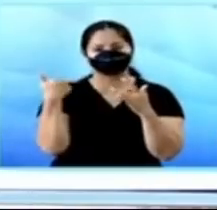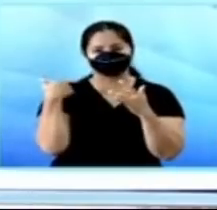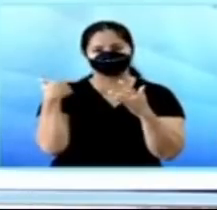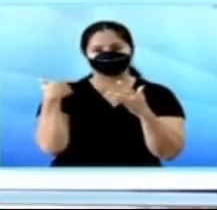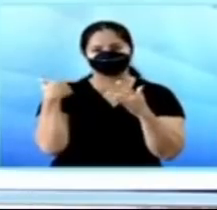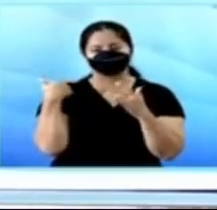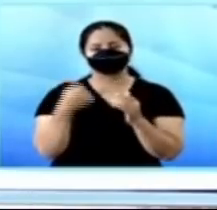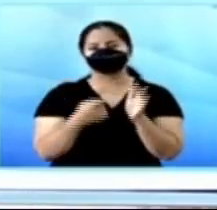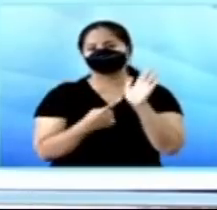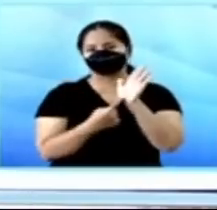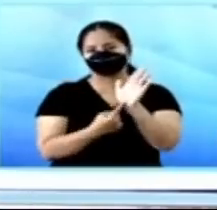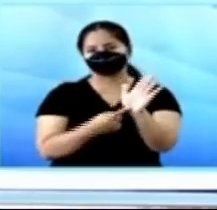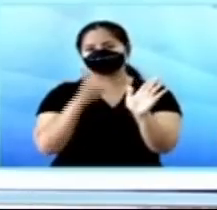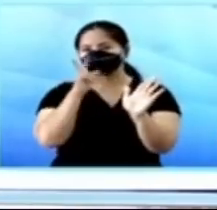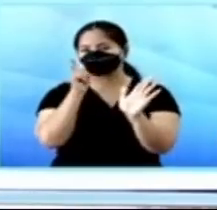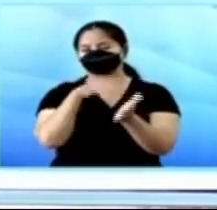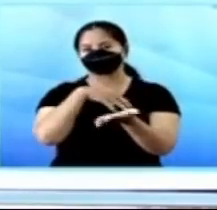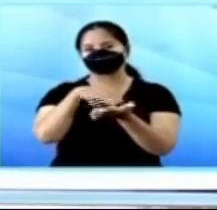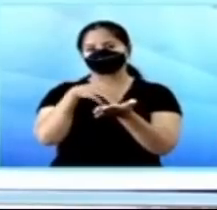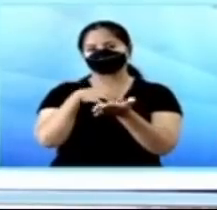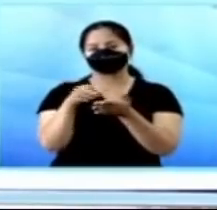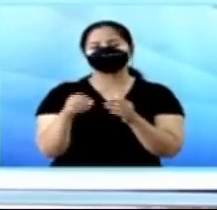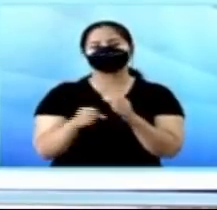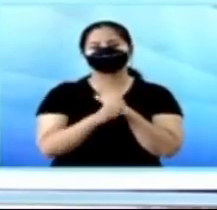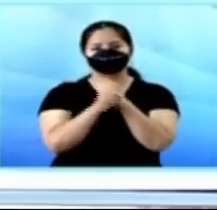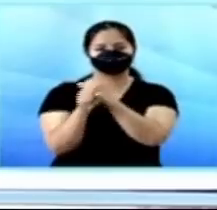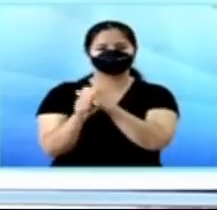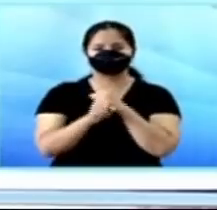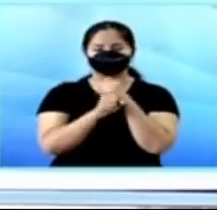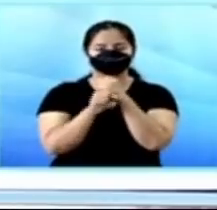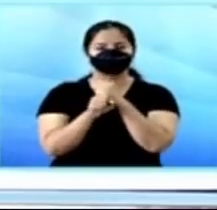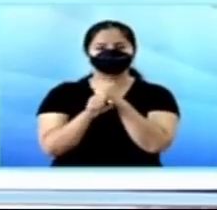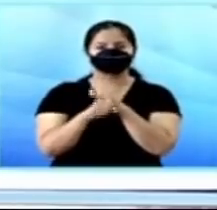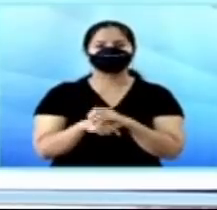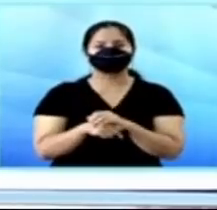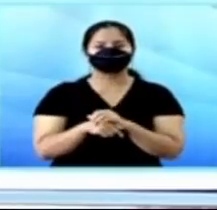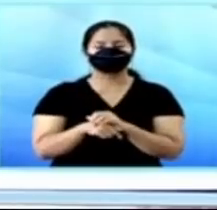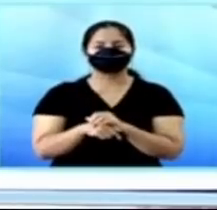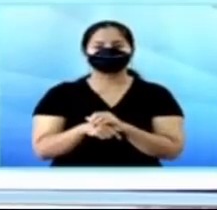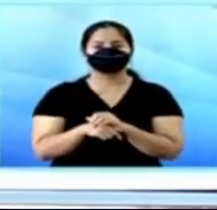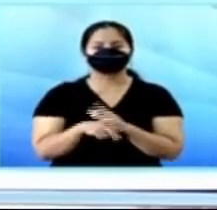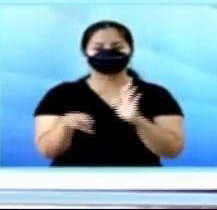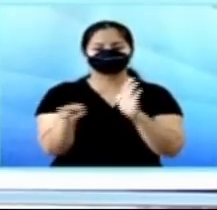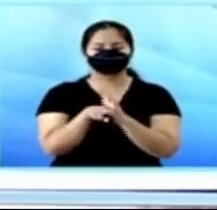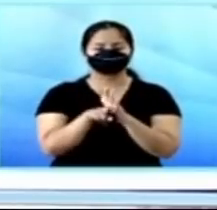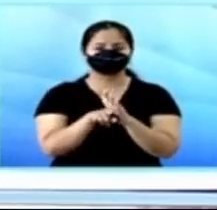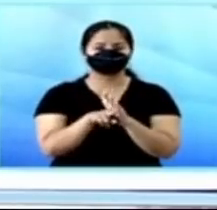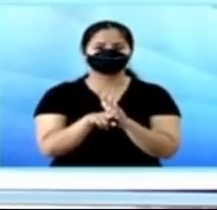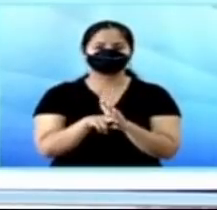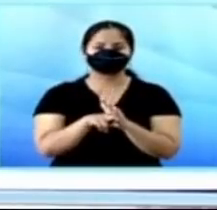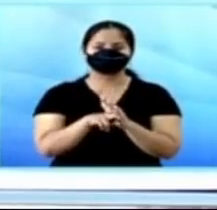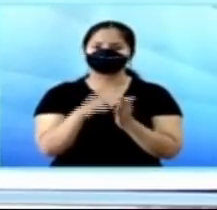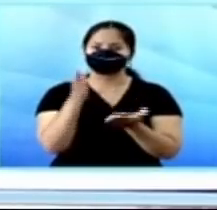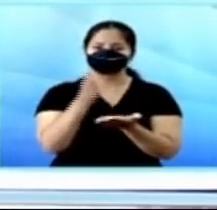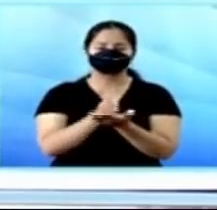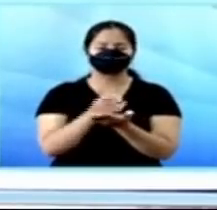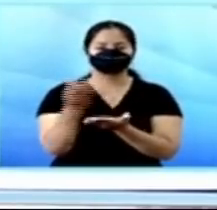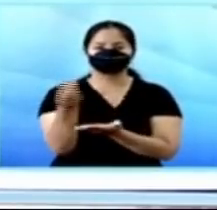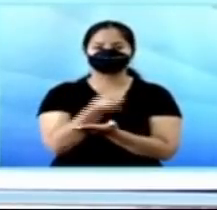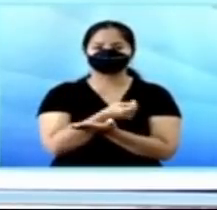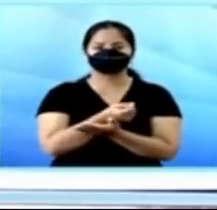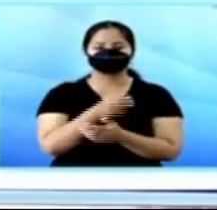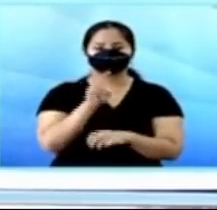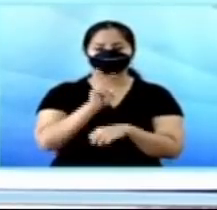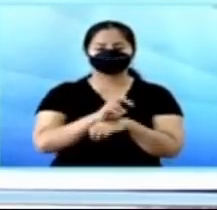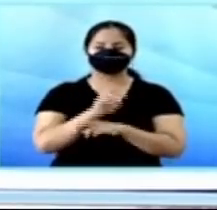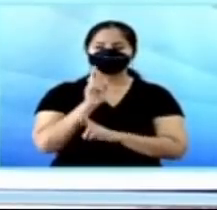คำสั่งแจ้งการเพื่อควบคุมสภาพการระบาดให้ยุติลงโดยไวเพิ่มทวีการเฝ้า